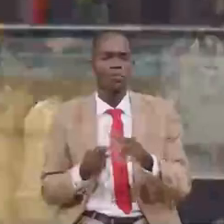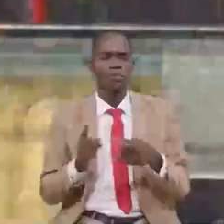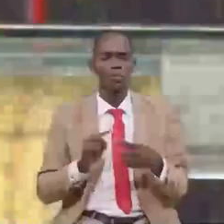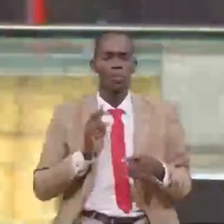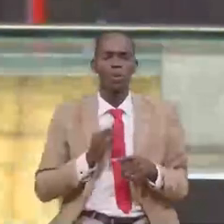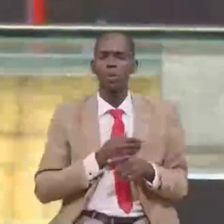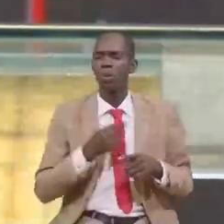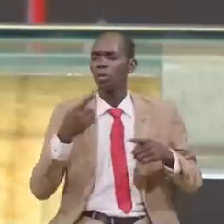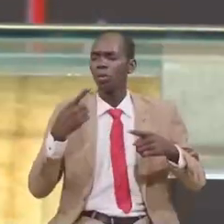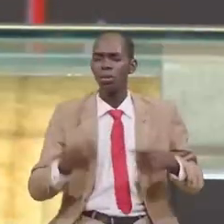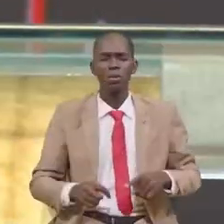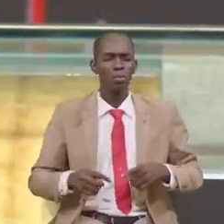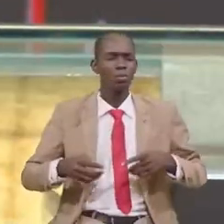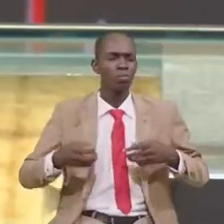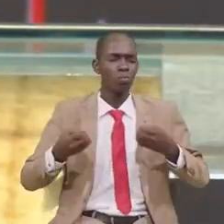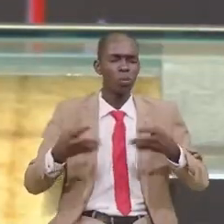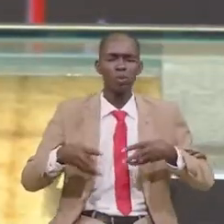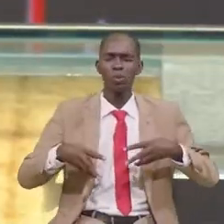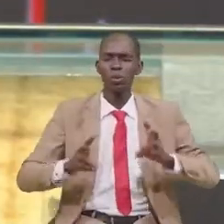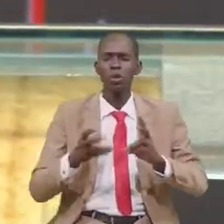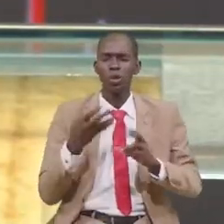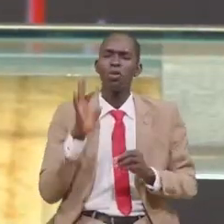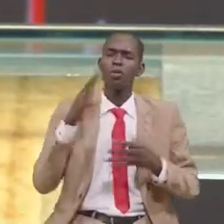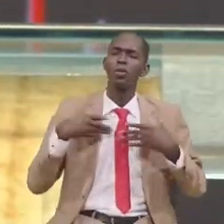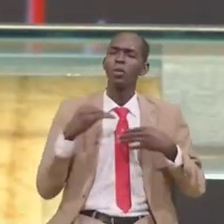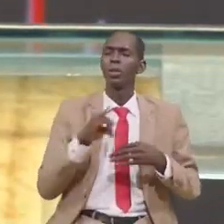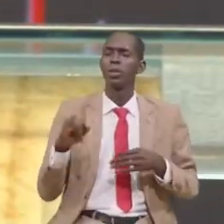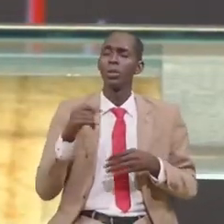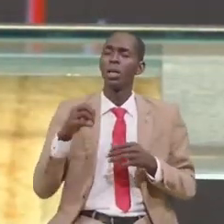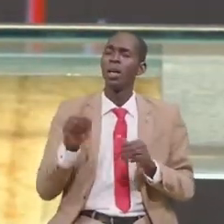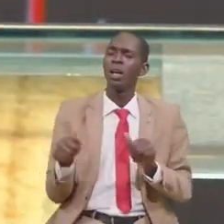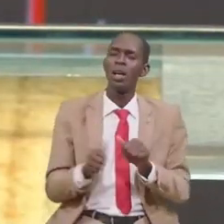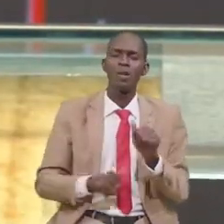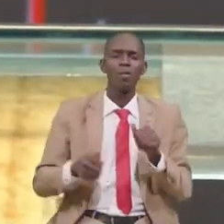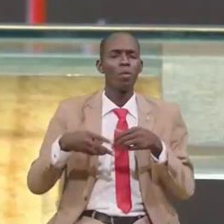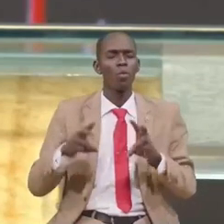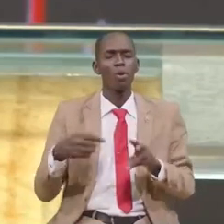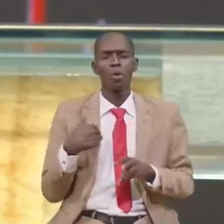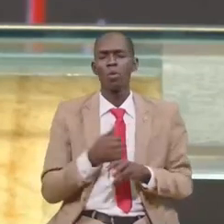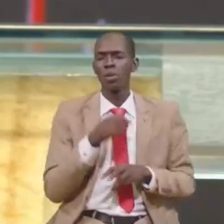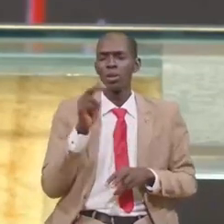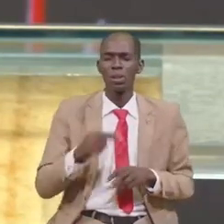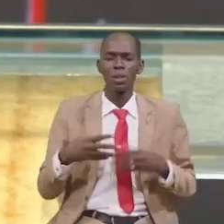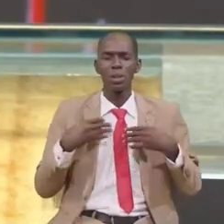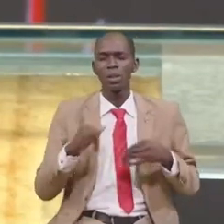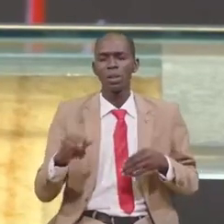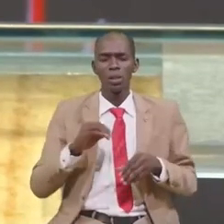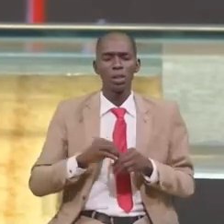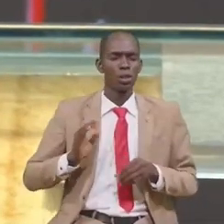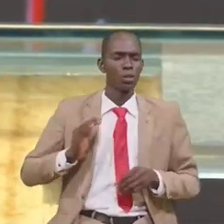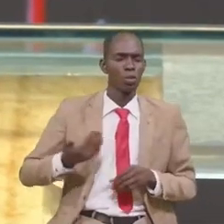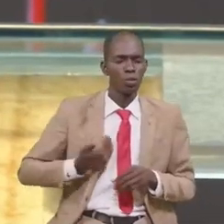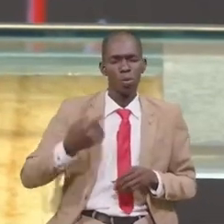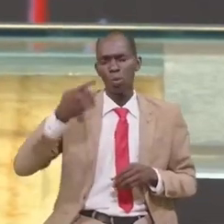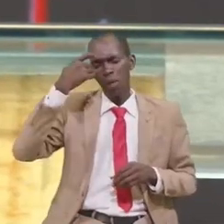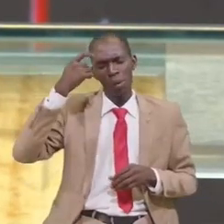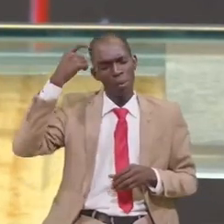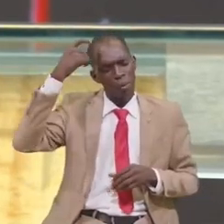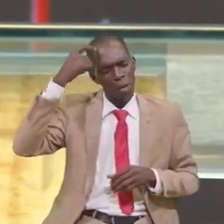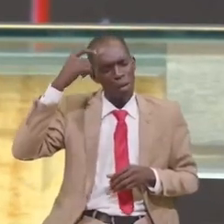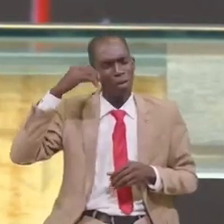guérison. Tout domaine où on a besoin de guérison, dans l'âme, dans l'os, dans notre cerveau, dans nos nerfs, dans